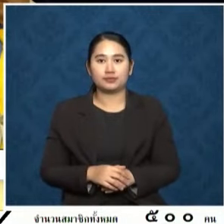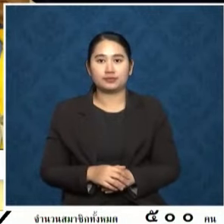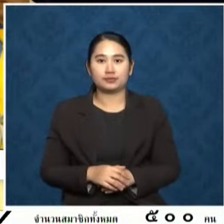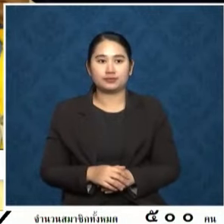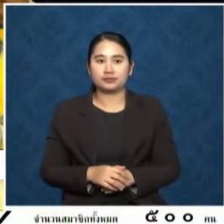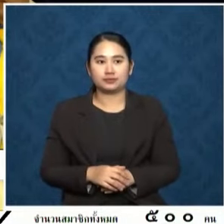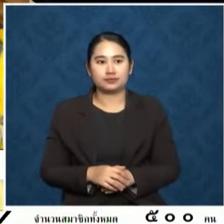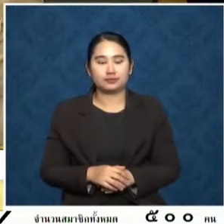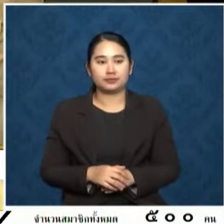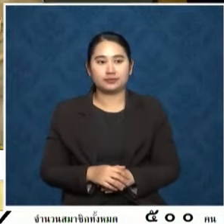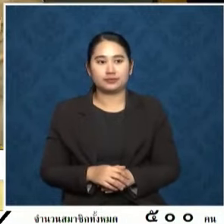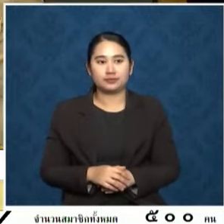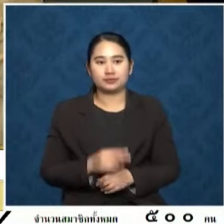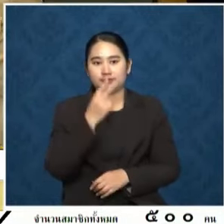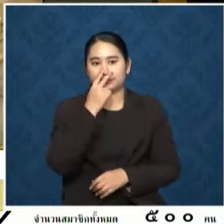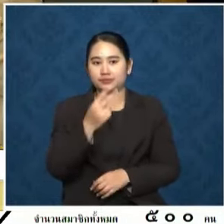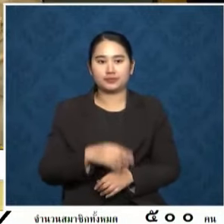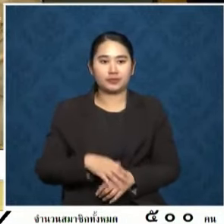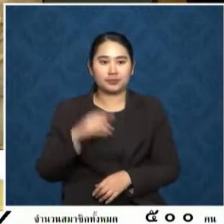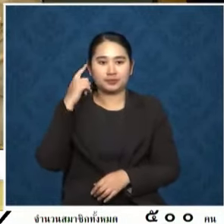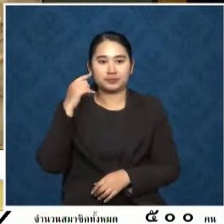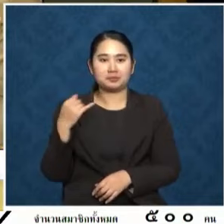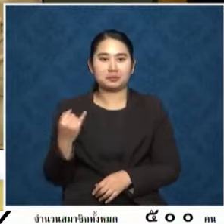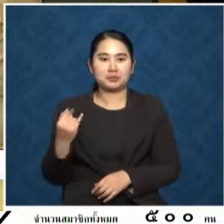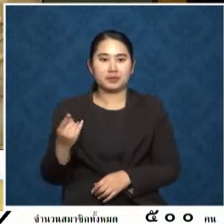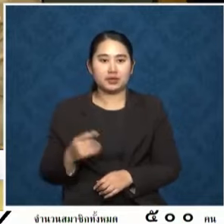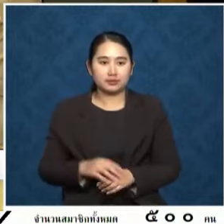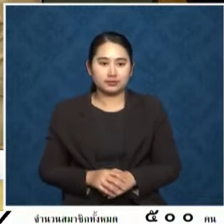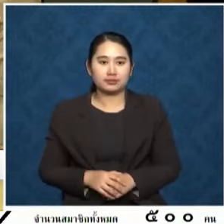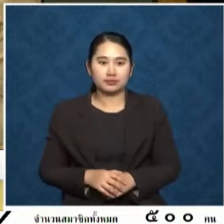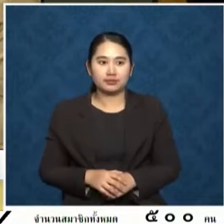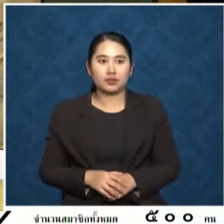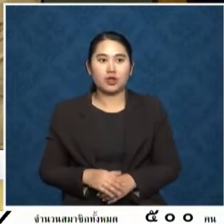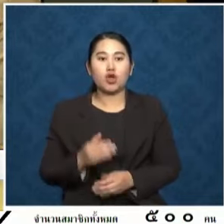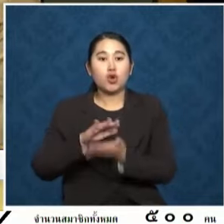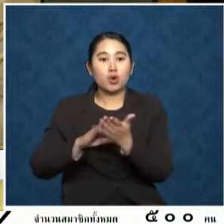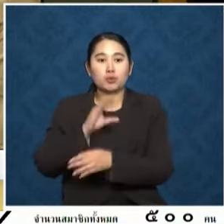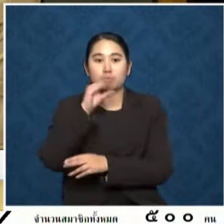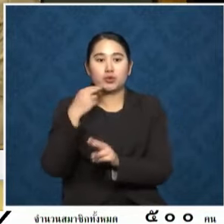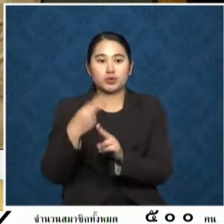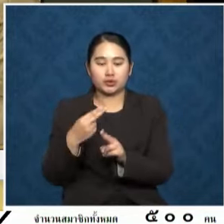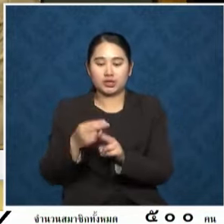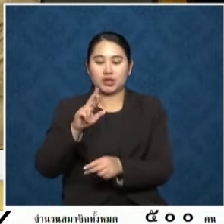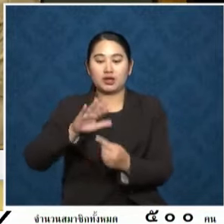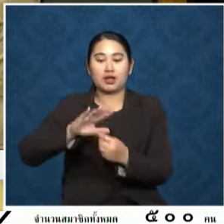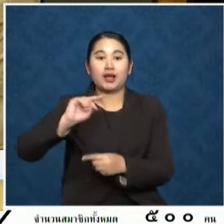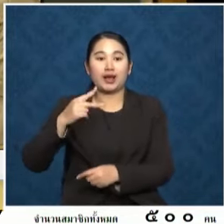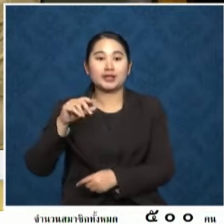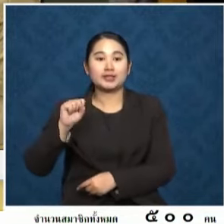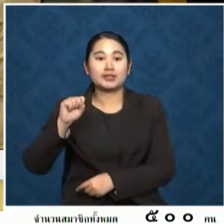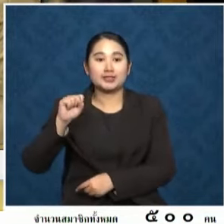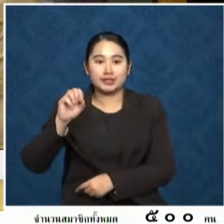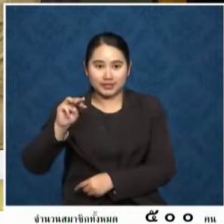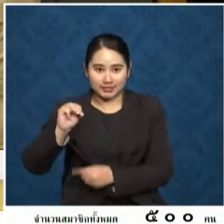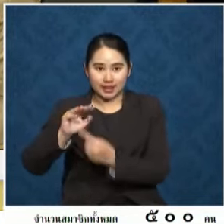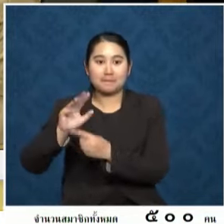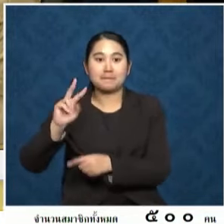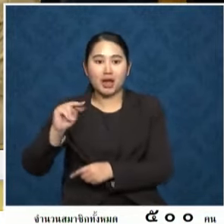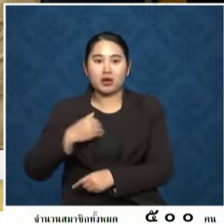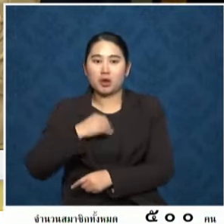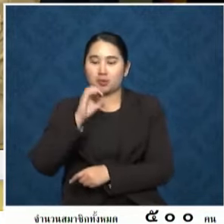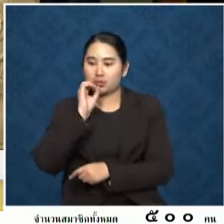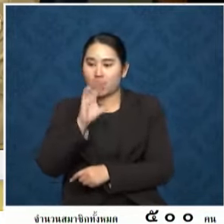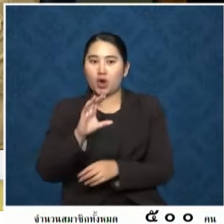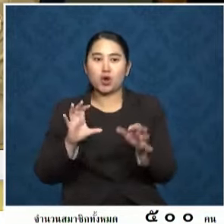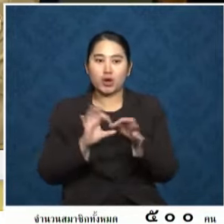มันเป็นกรณีที่สอดเจตนาที่ไม่ดีครับขออนุญาตเอ่ยชื่อคุณรังสิมันต์โรมว่าคุณบอกว่าโยงนุชเส้